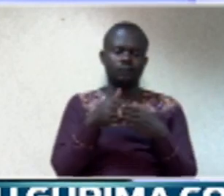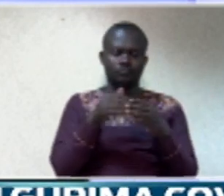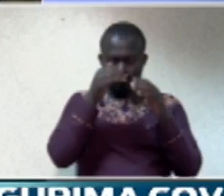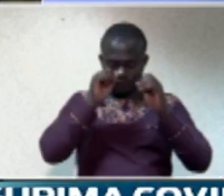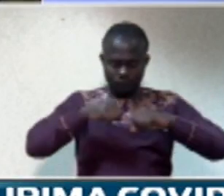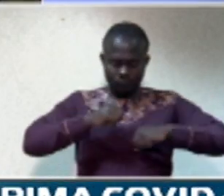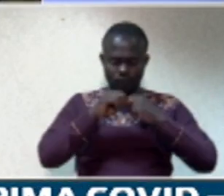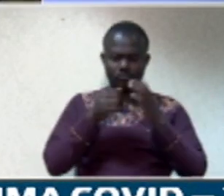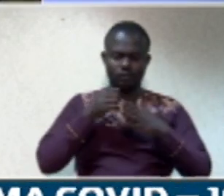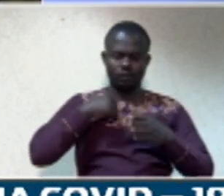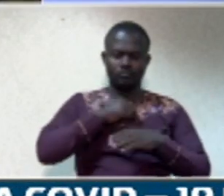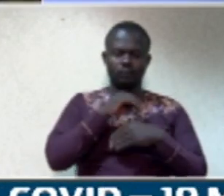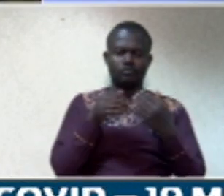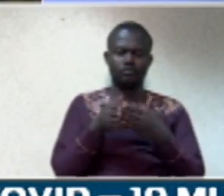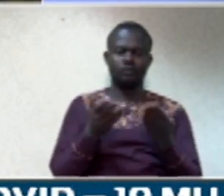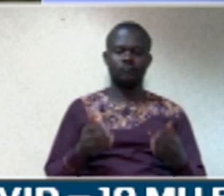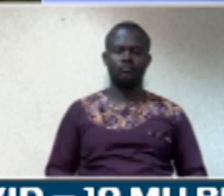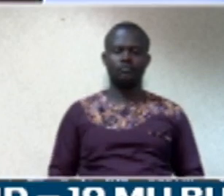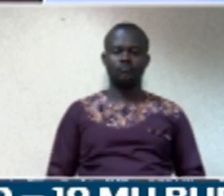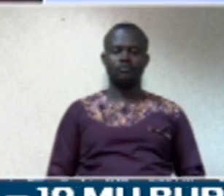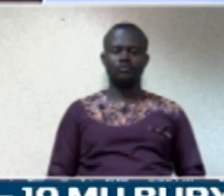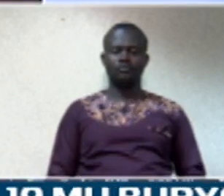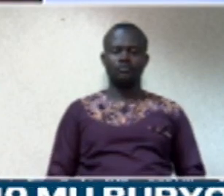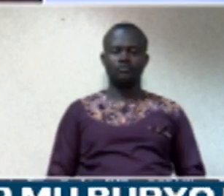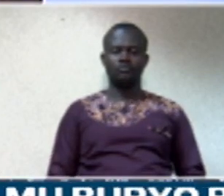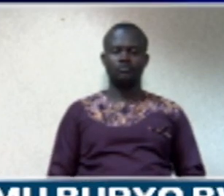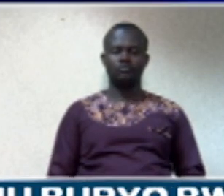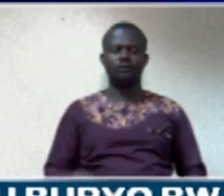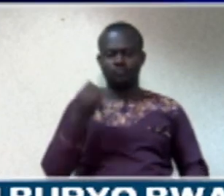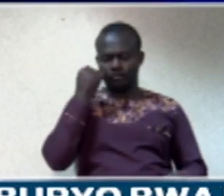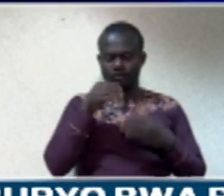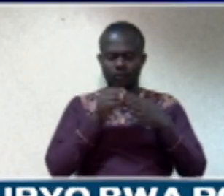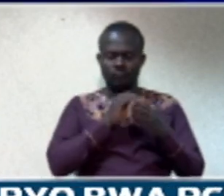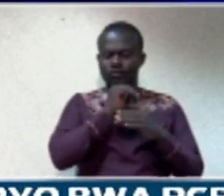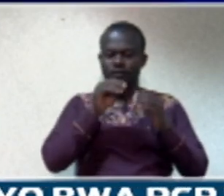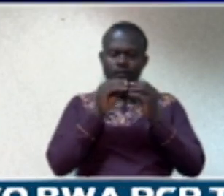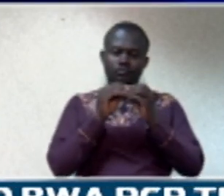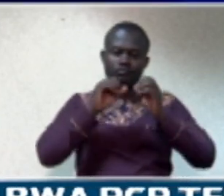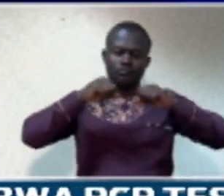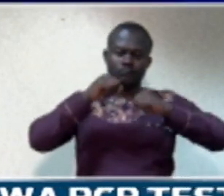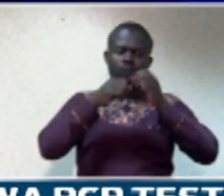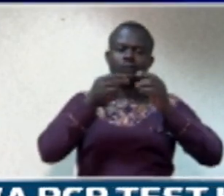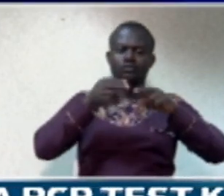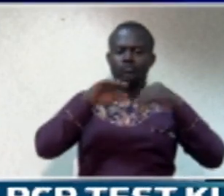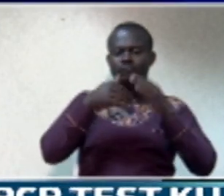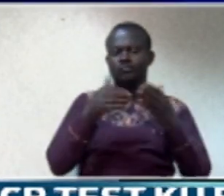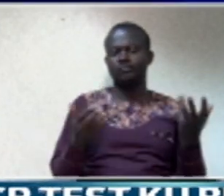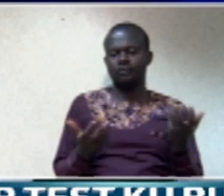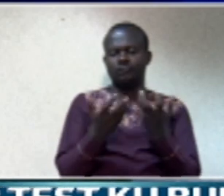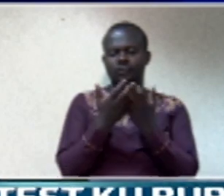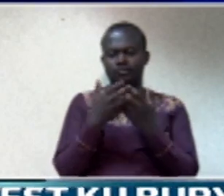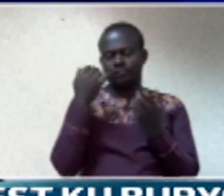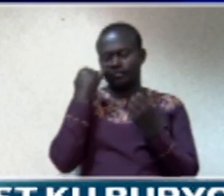bahurizaho kuri rya tegeko ririmo gusuzuma hanyuma se iyo komisiyo zitumvikanye bigenda bite wenda unakijyanishe